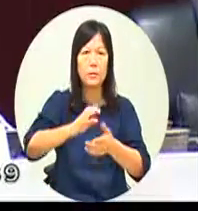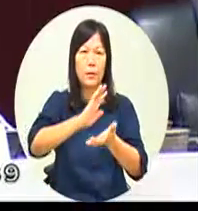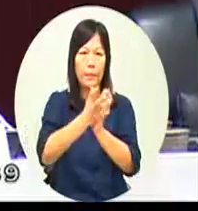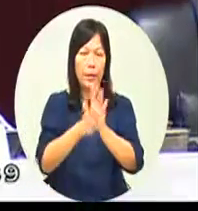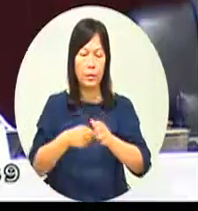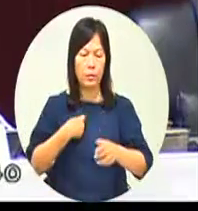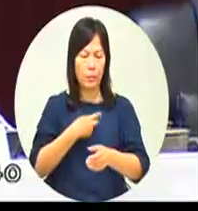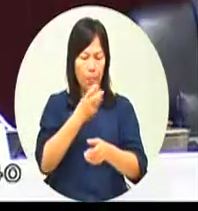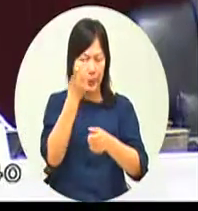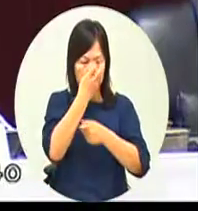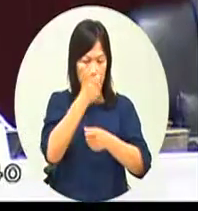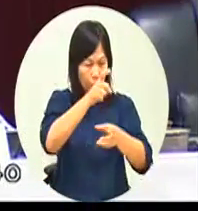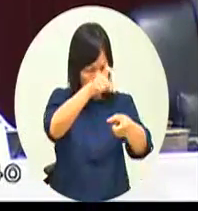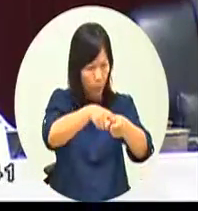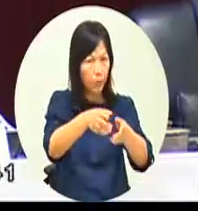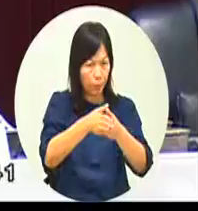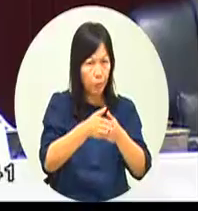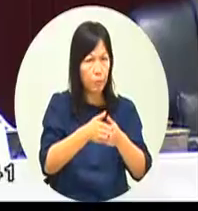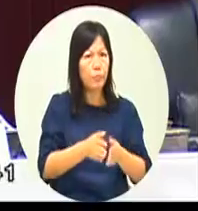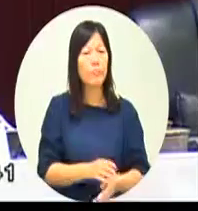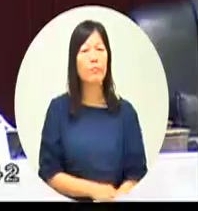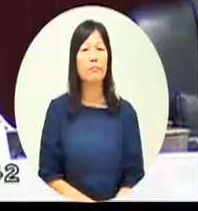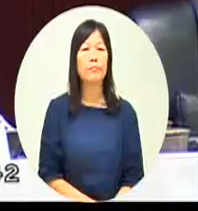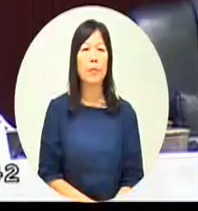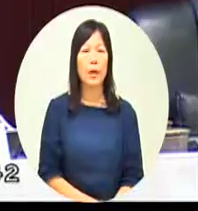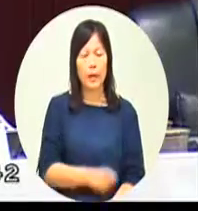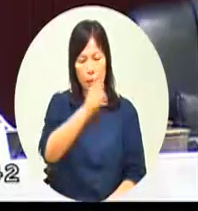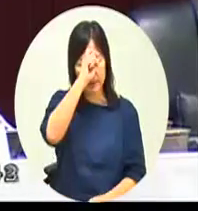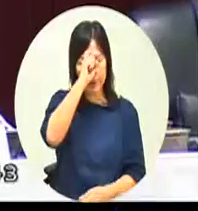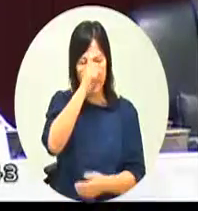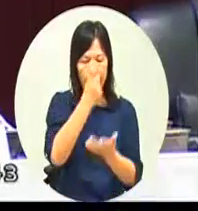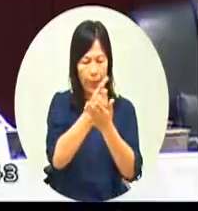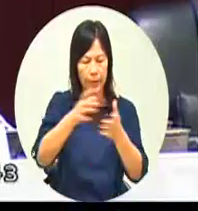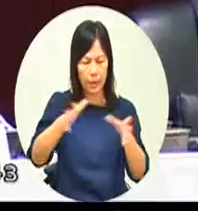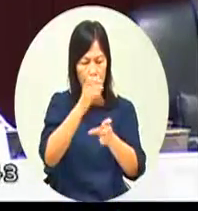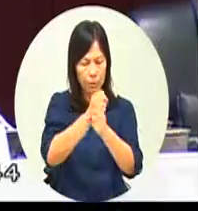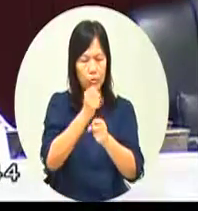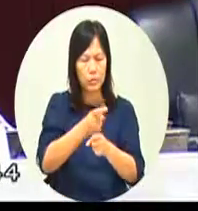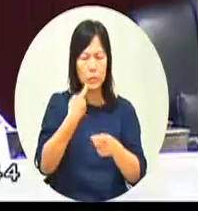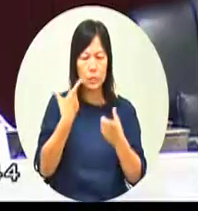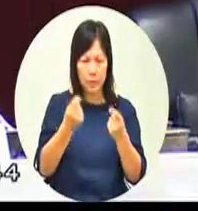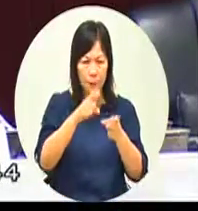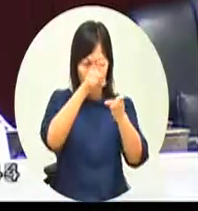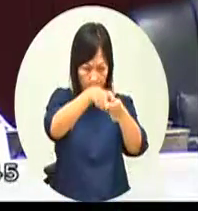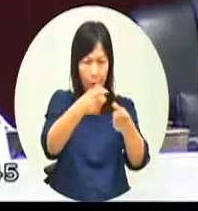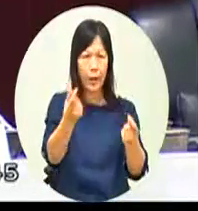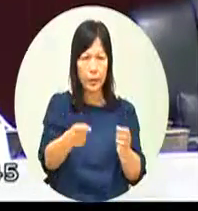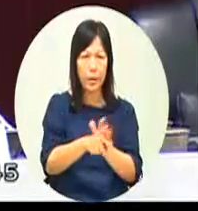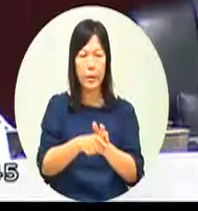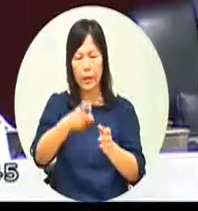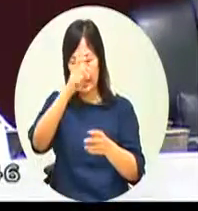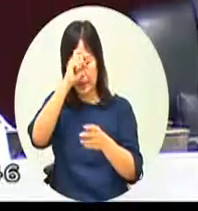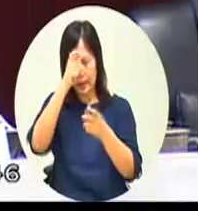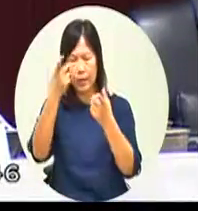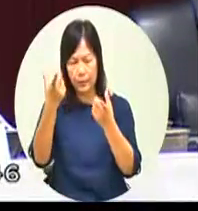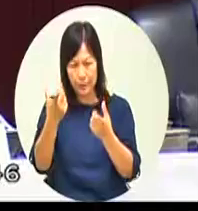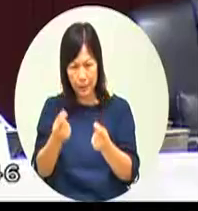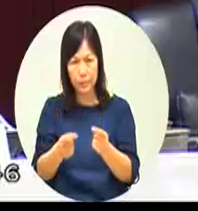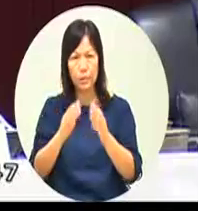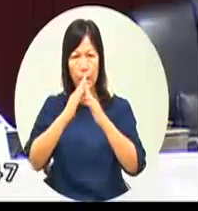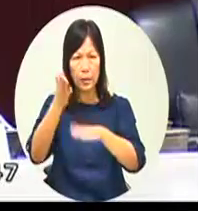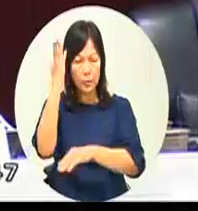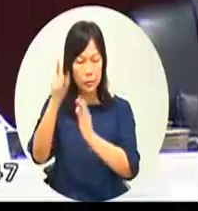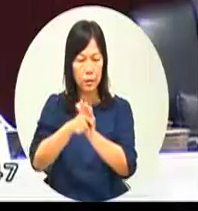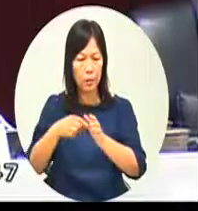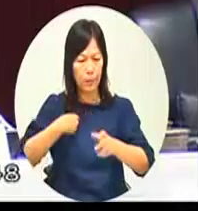们监督的底线？期许同仁用这个角度，也期许高雄市政府，我们在拟定